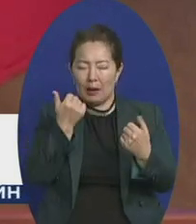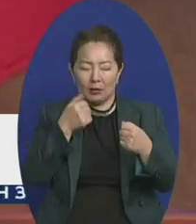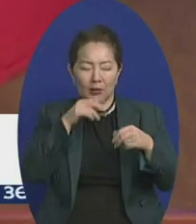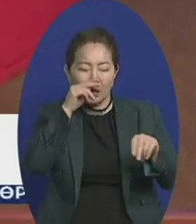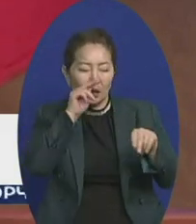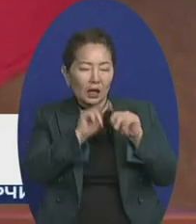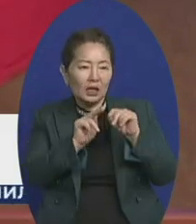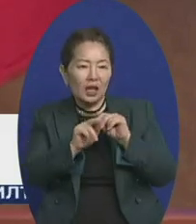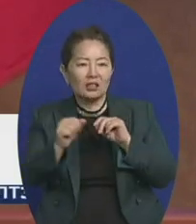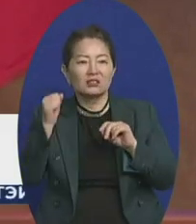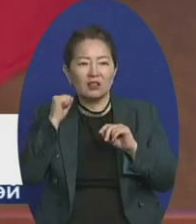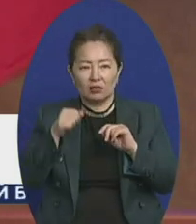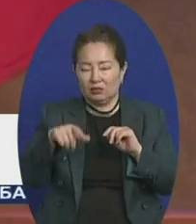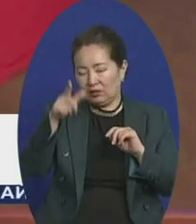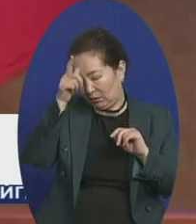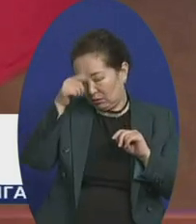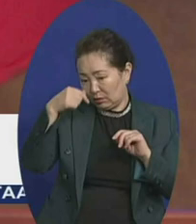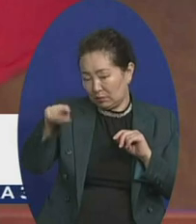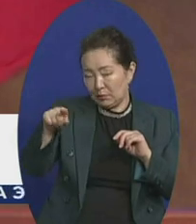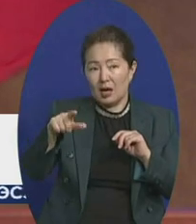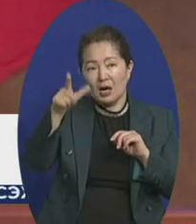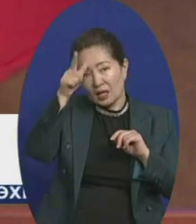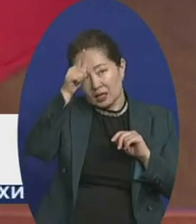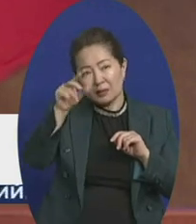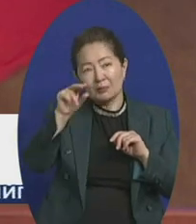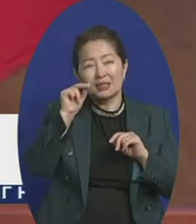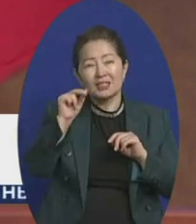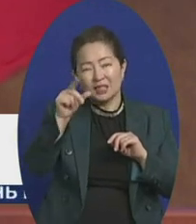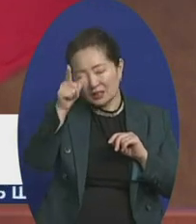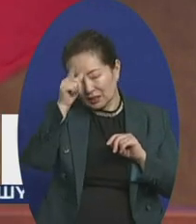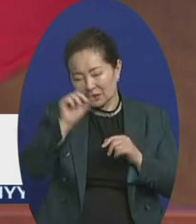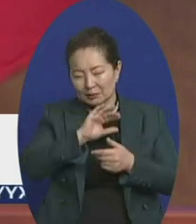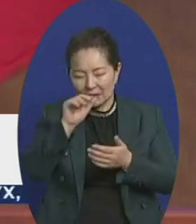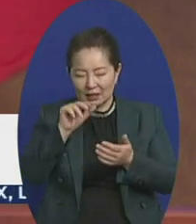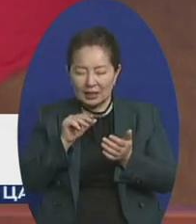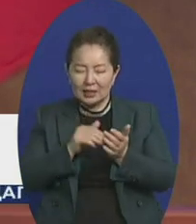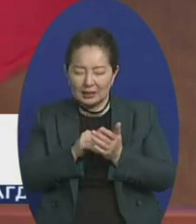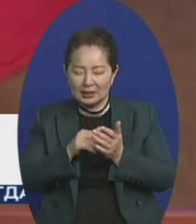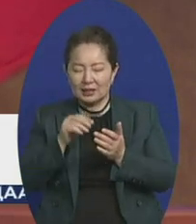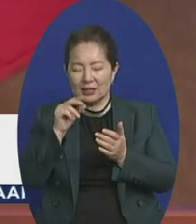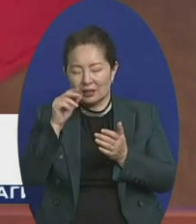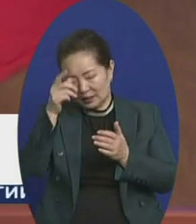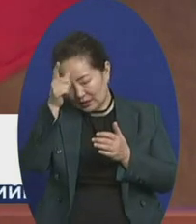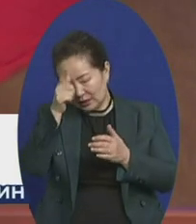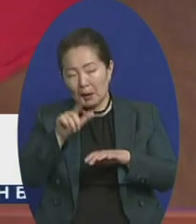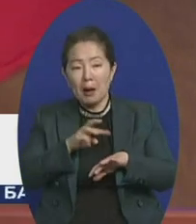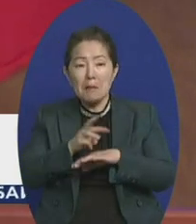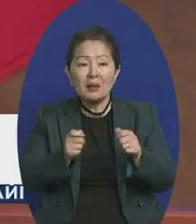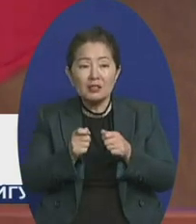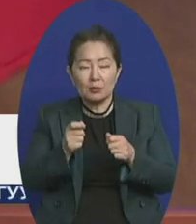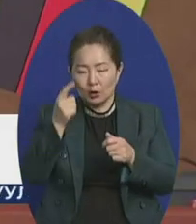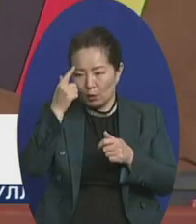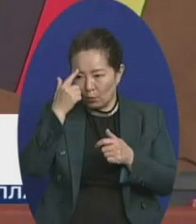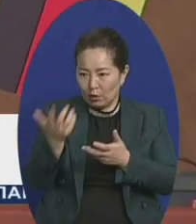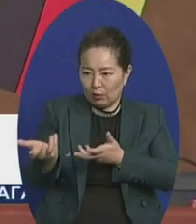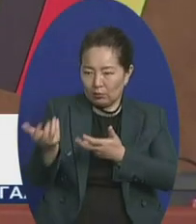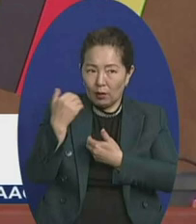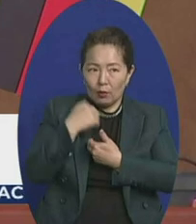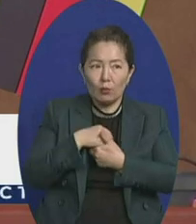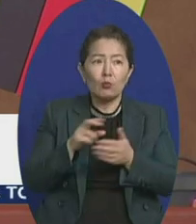тээврийн хяналтыг тавьдаг болсон байна. Герман чанар, Герман одоо стандарт, Герман одоо менежментийг бас Монголд нэвтрүүлэх боломж бололцоо бидэнд байна.